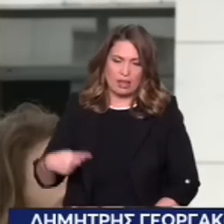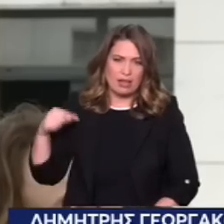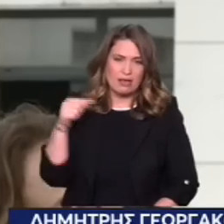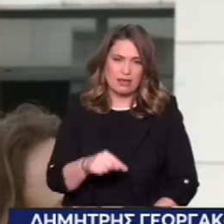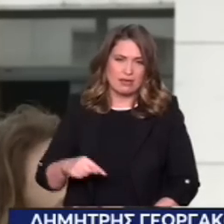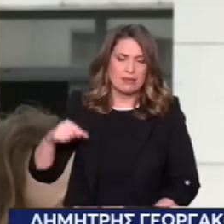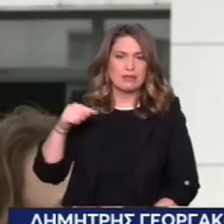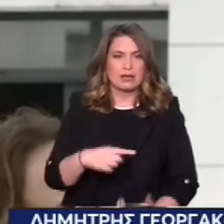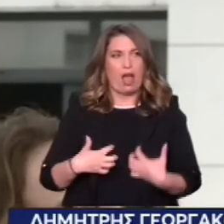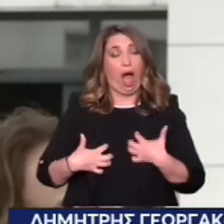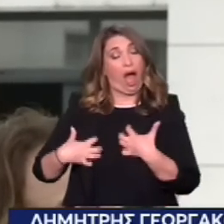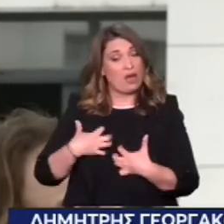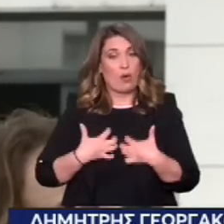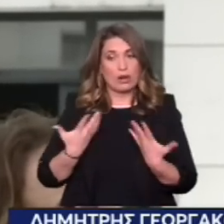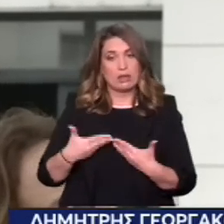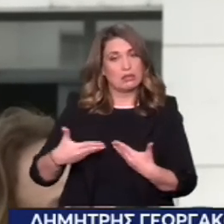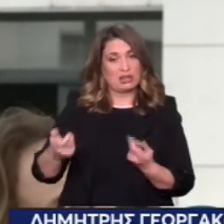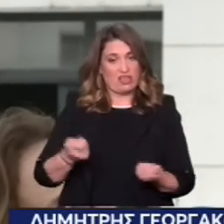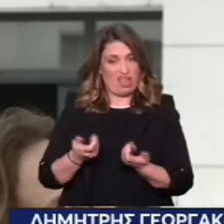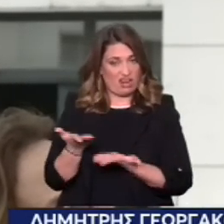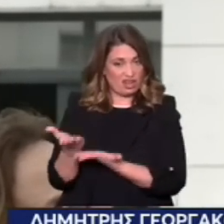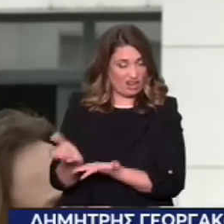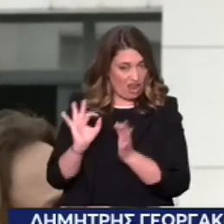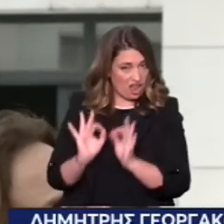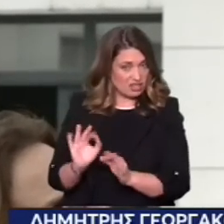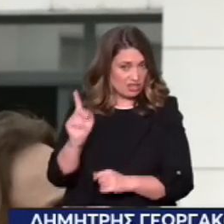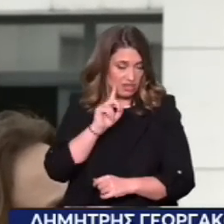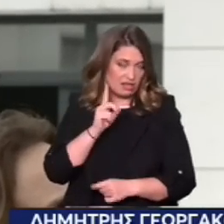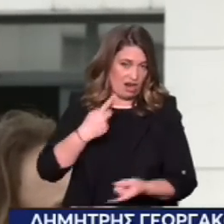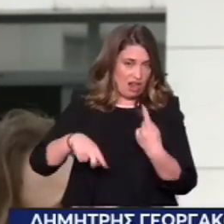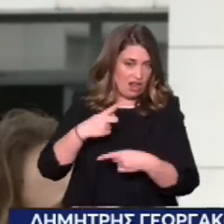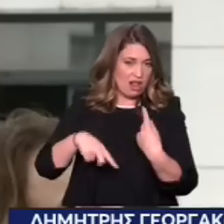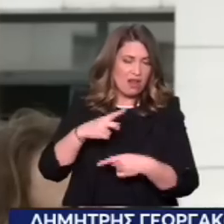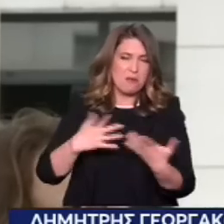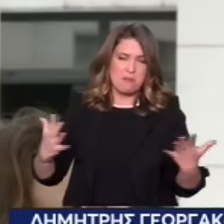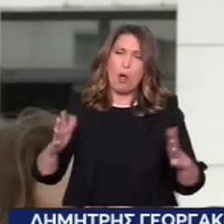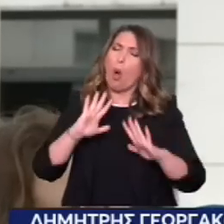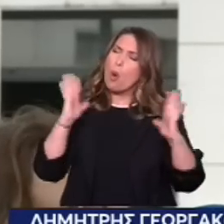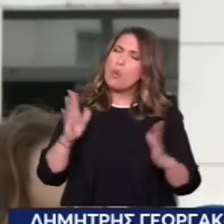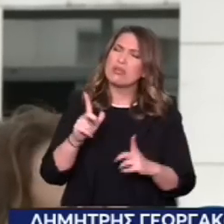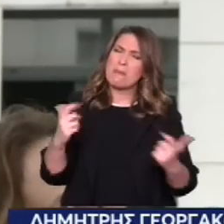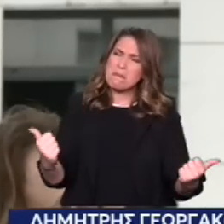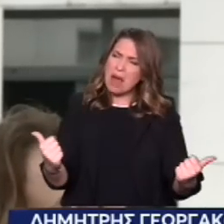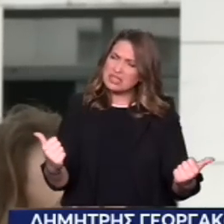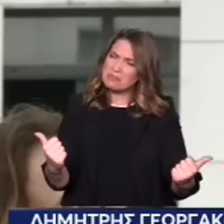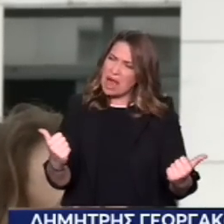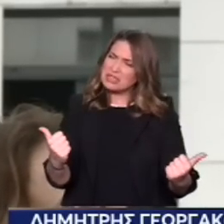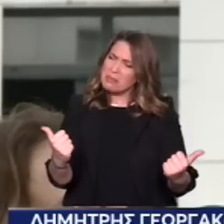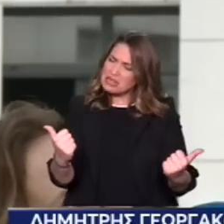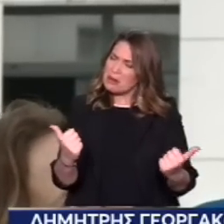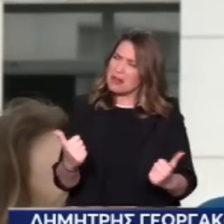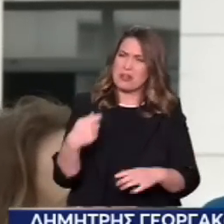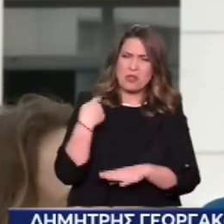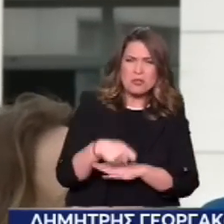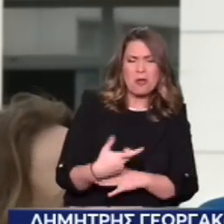μεγάλη αγωνία ακούει όσα εξελίσσονται στο δικαστήριο και όση πίεση και αν έχει δεχτεί και ο ίδιος όλο αυτό το διάστημα και μέσα